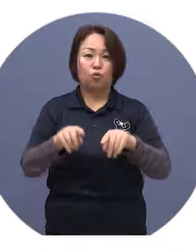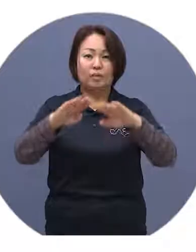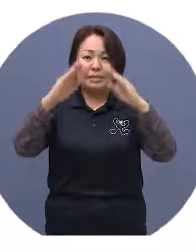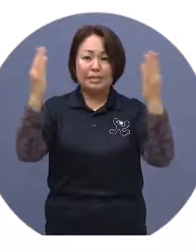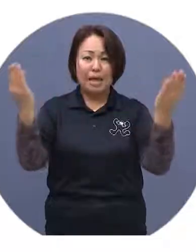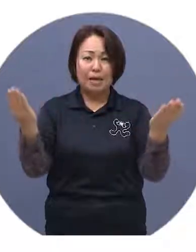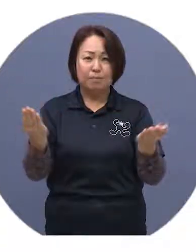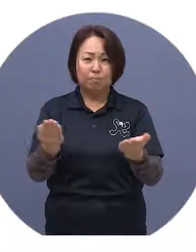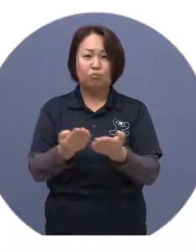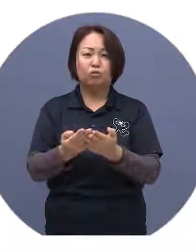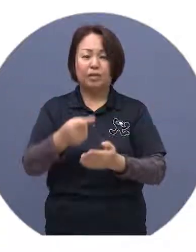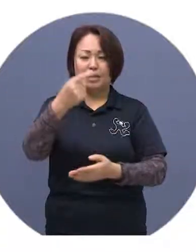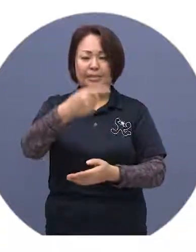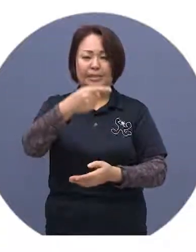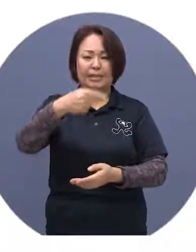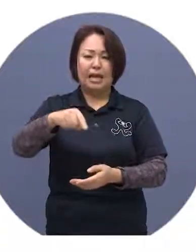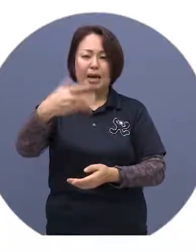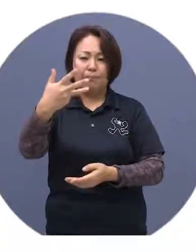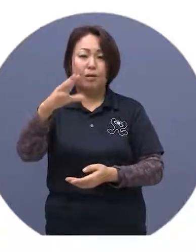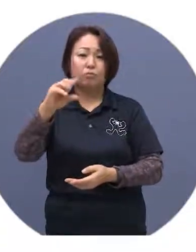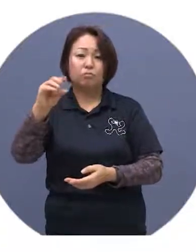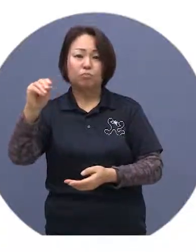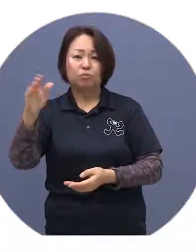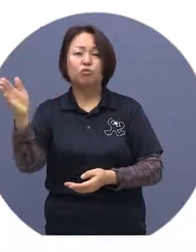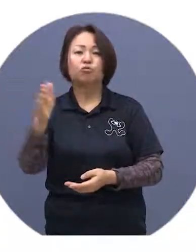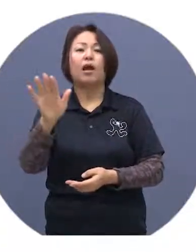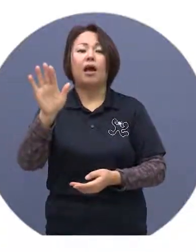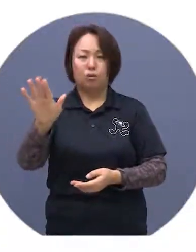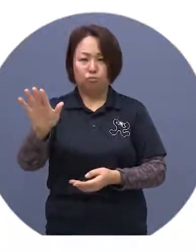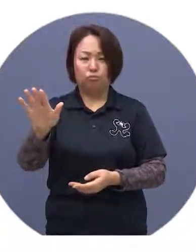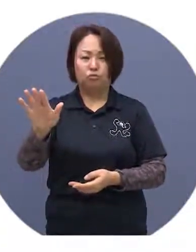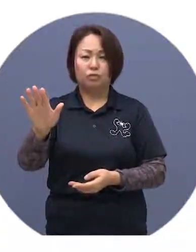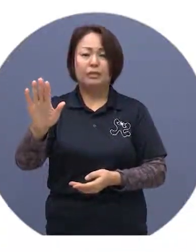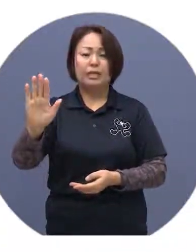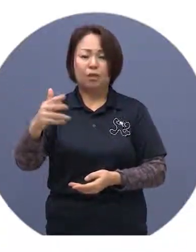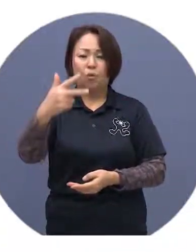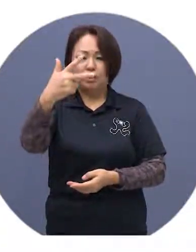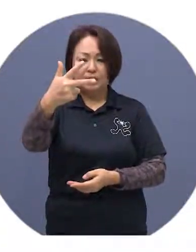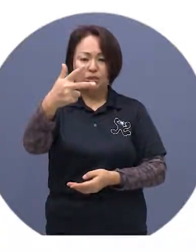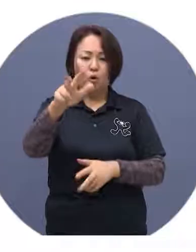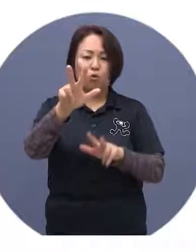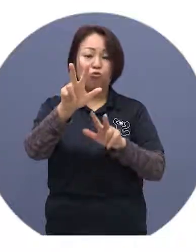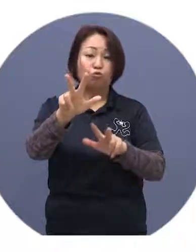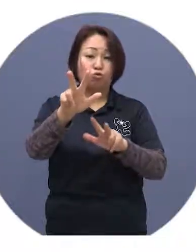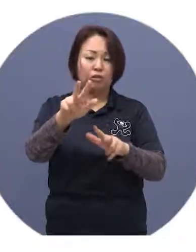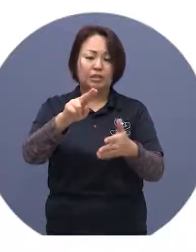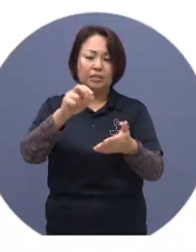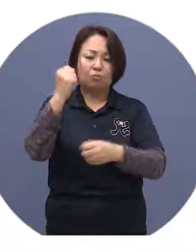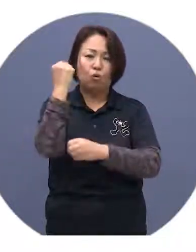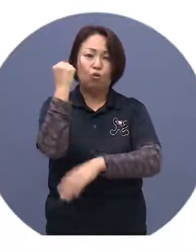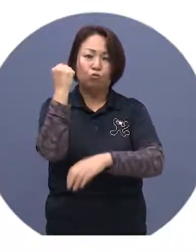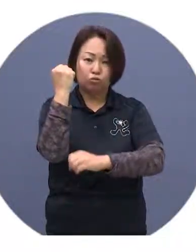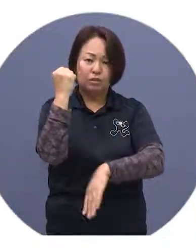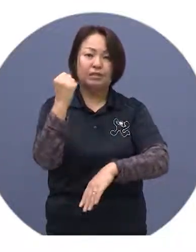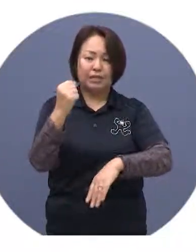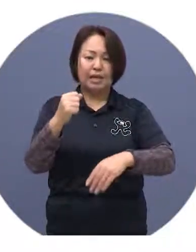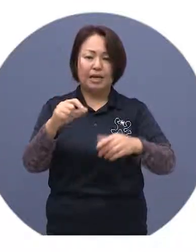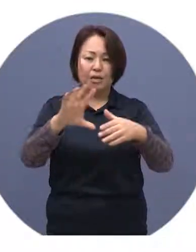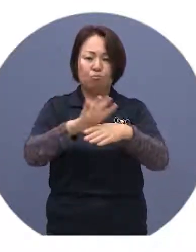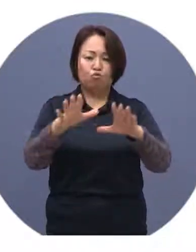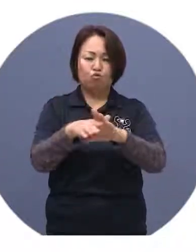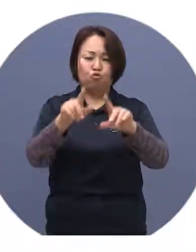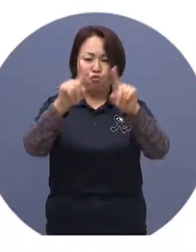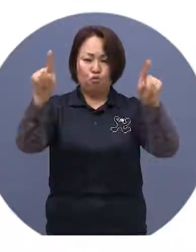文章あるわけでありますがこのうち市の規定に基づく文書一戦170あっ家であり